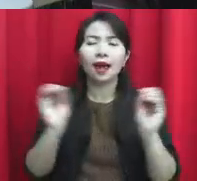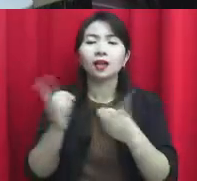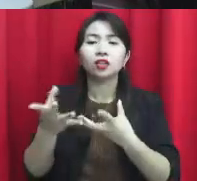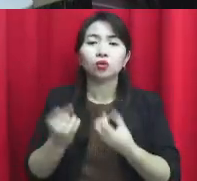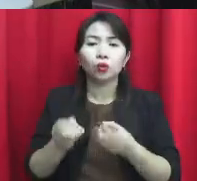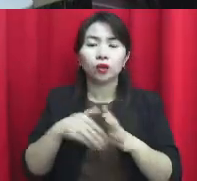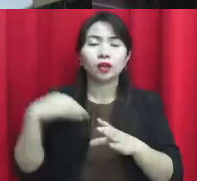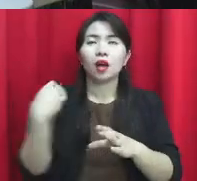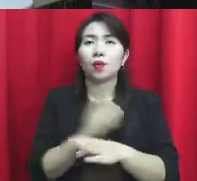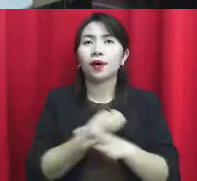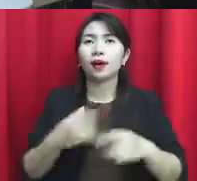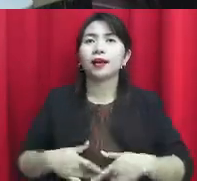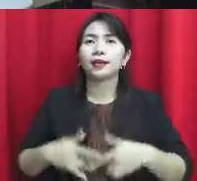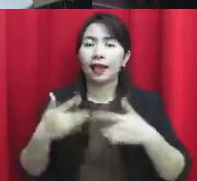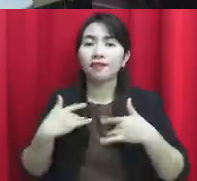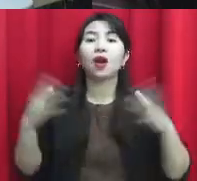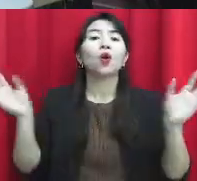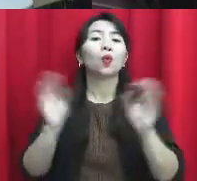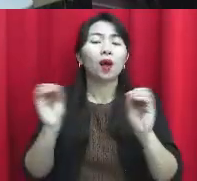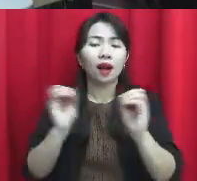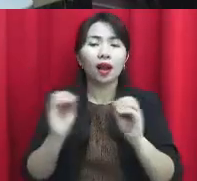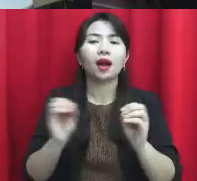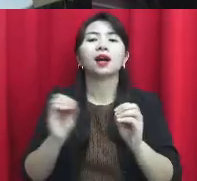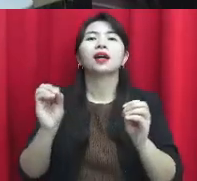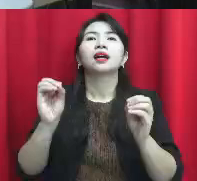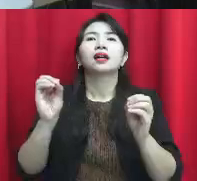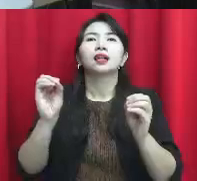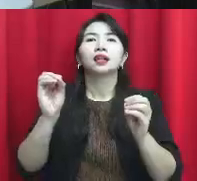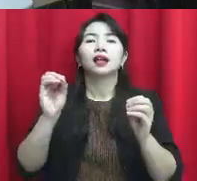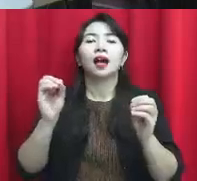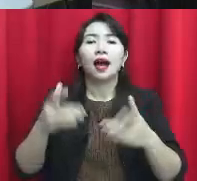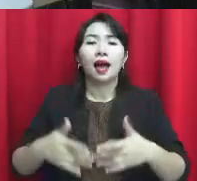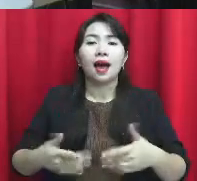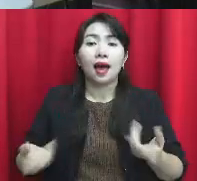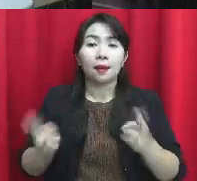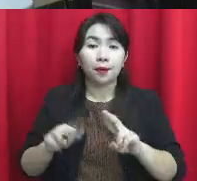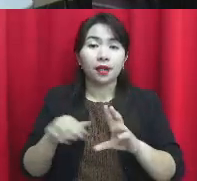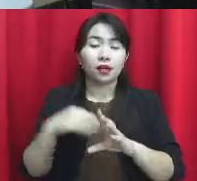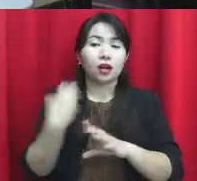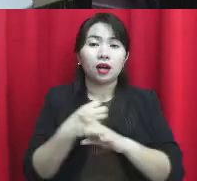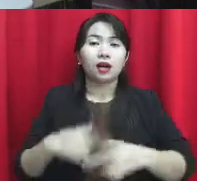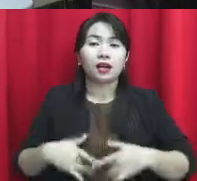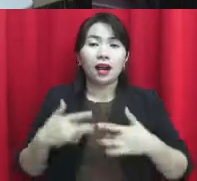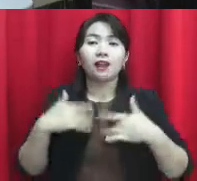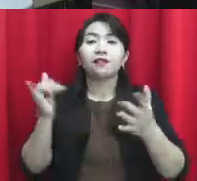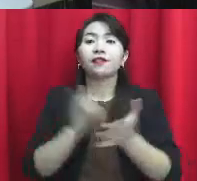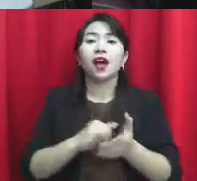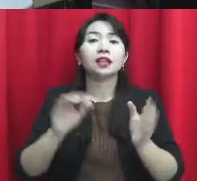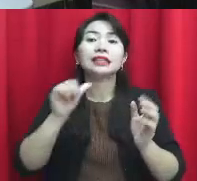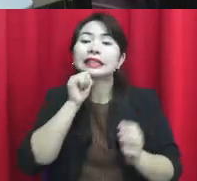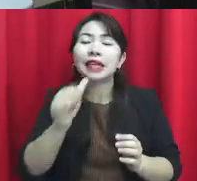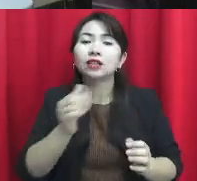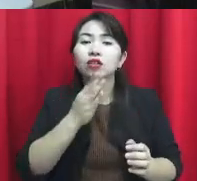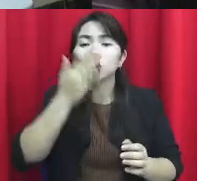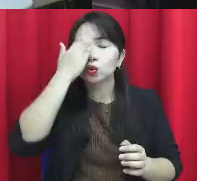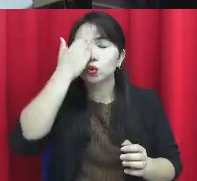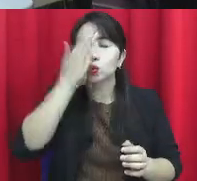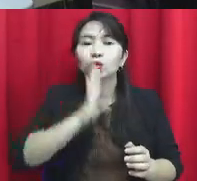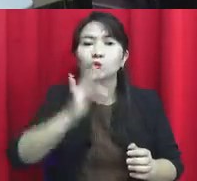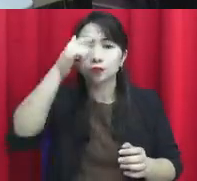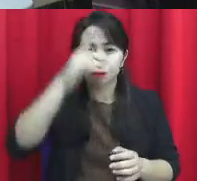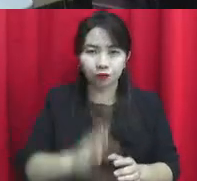natin na hindi k hindi walang kinalaman ng Diyos tandaan po natin yan walang kilalaman ng Diyos maliban na sa